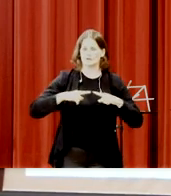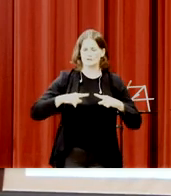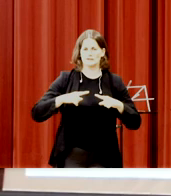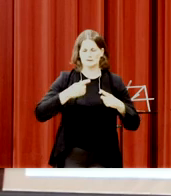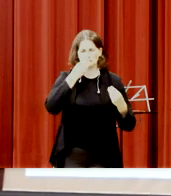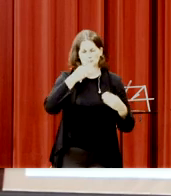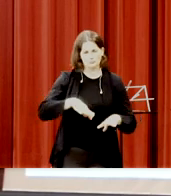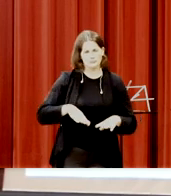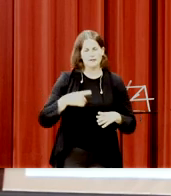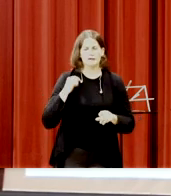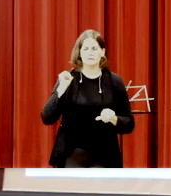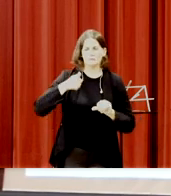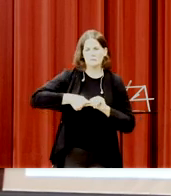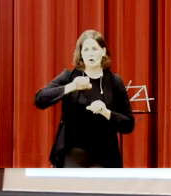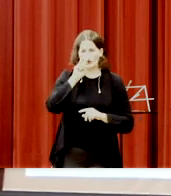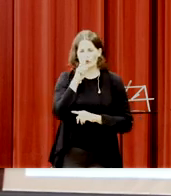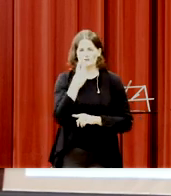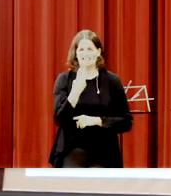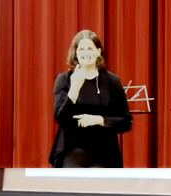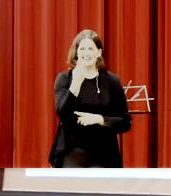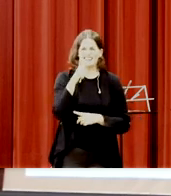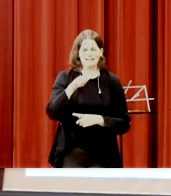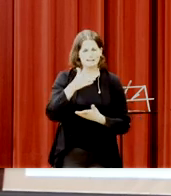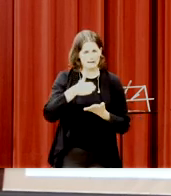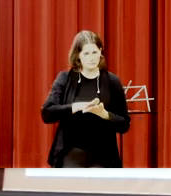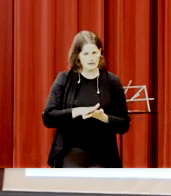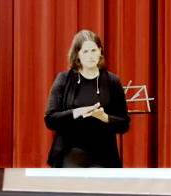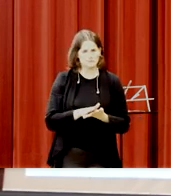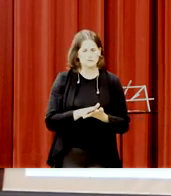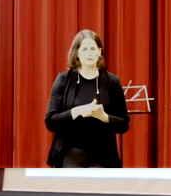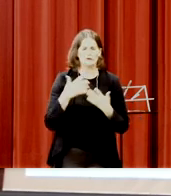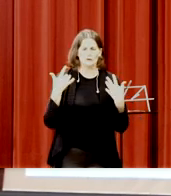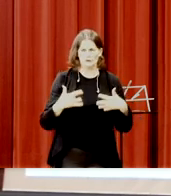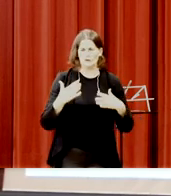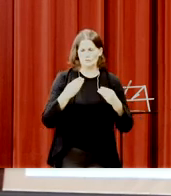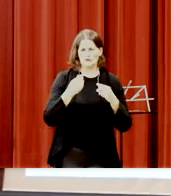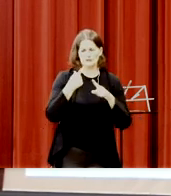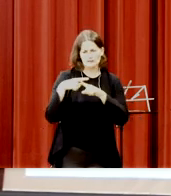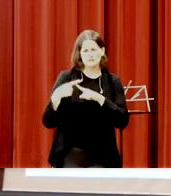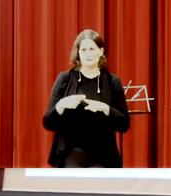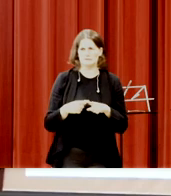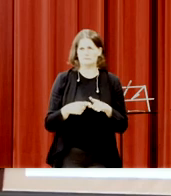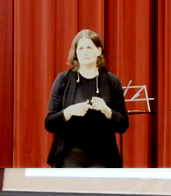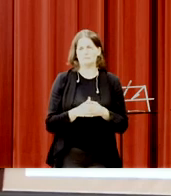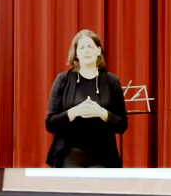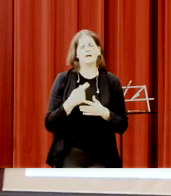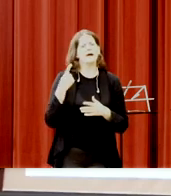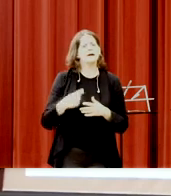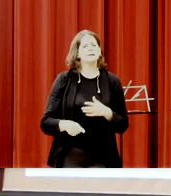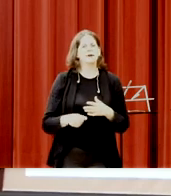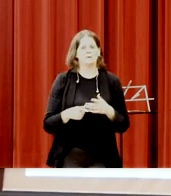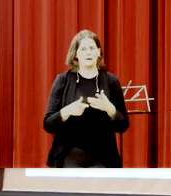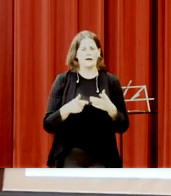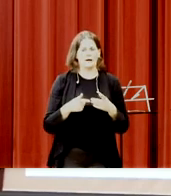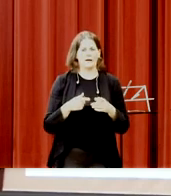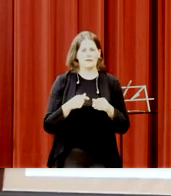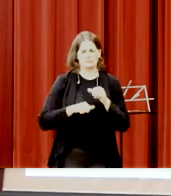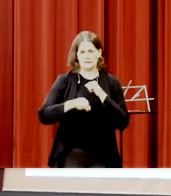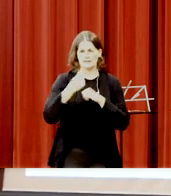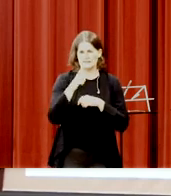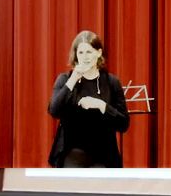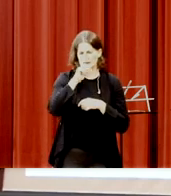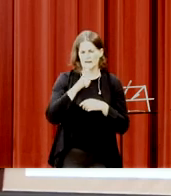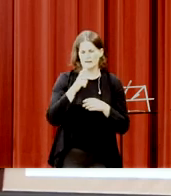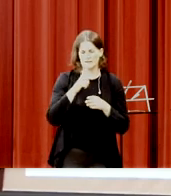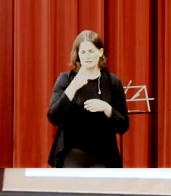hi haurà disfuncions, hi haurà desajustos que s'han d'anar solucionant a la mesura que vagin sorgint. Evidentment, ens caldrà, i us